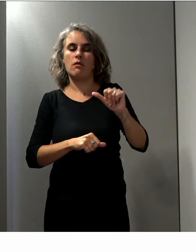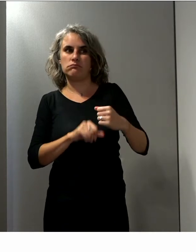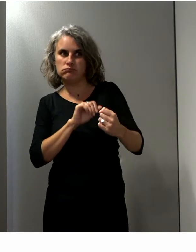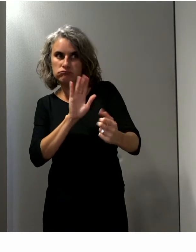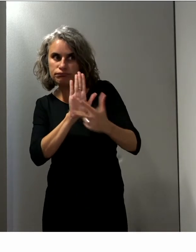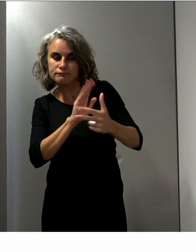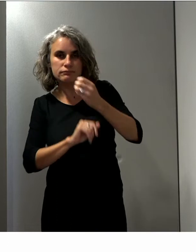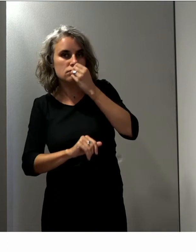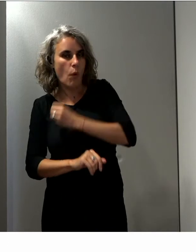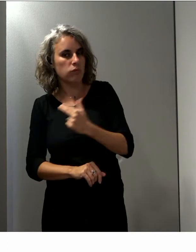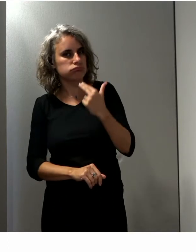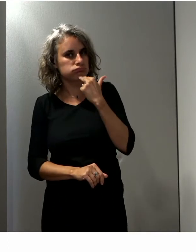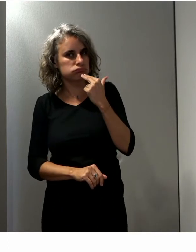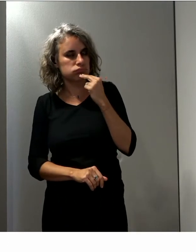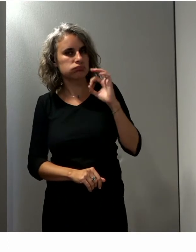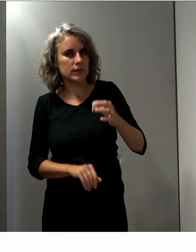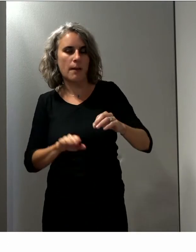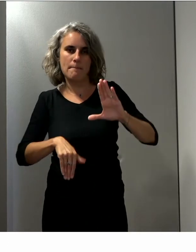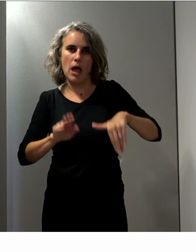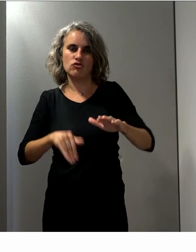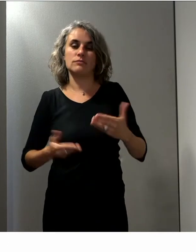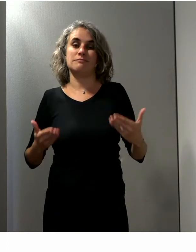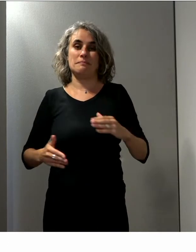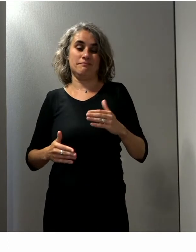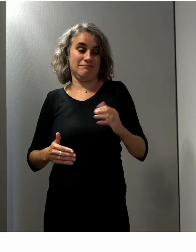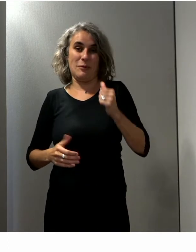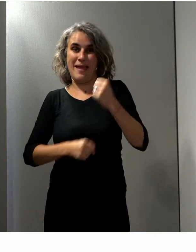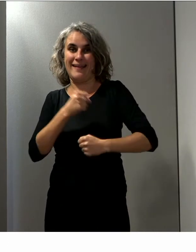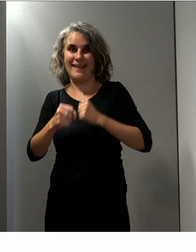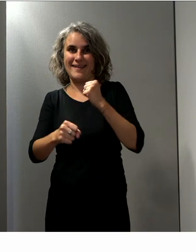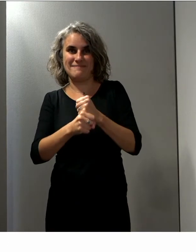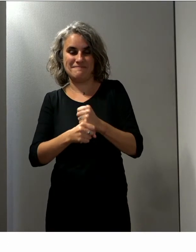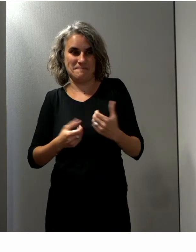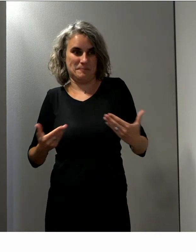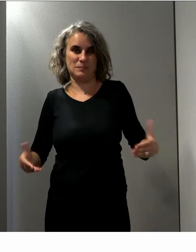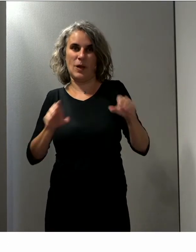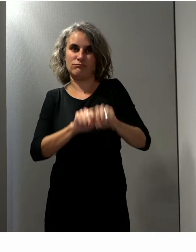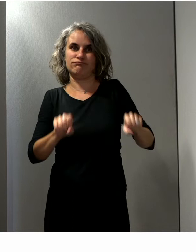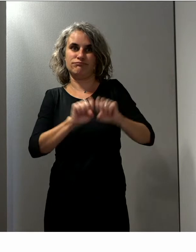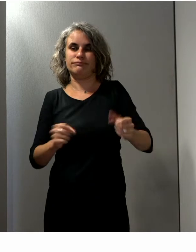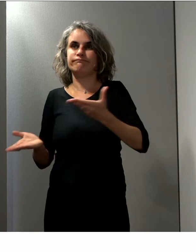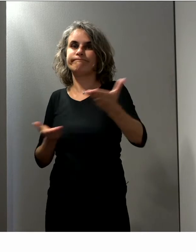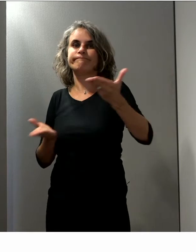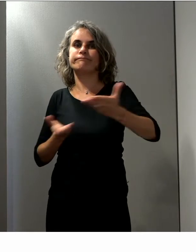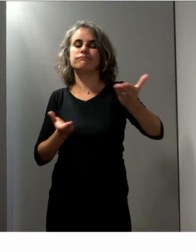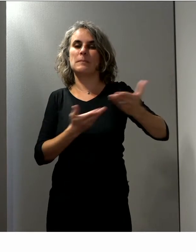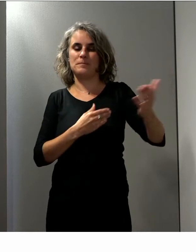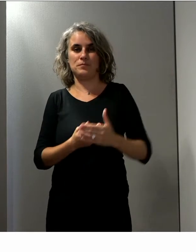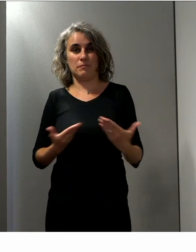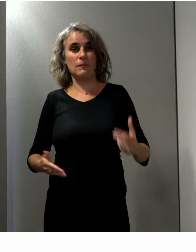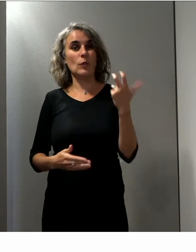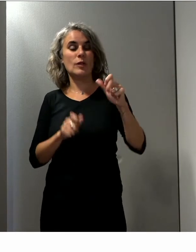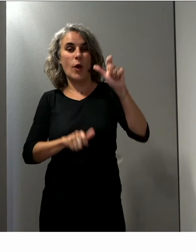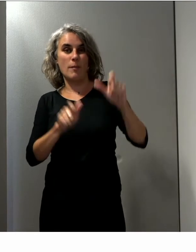valider sa fiabilité. Et on est aujourd'hui du coup dans notre première année de production et de livraison. On a aujourd'hui